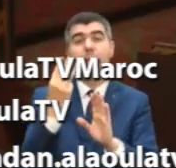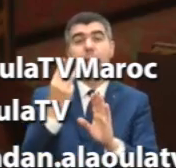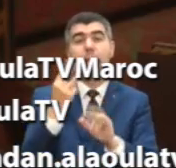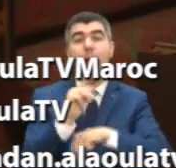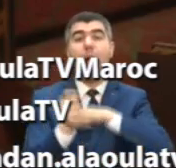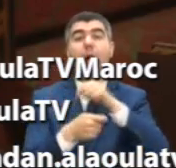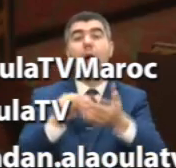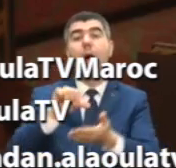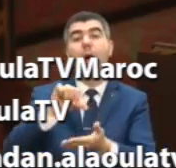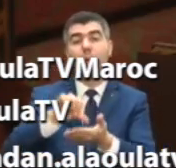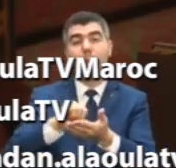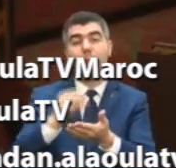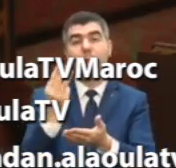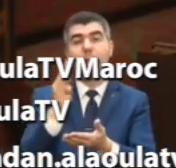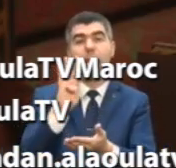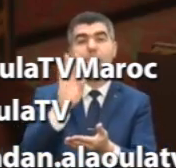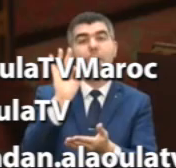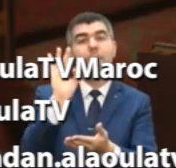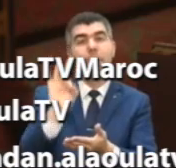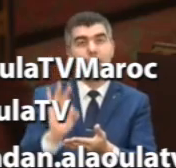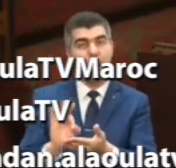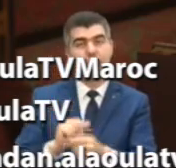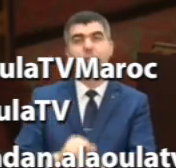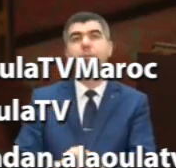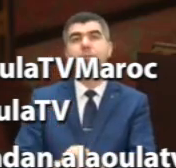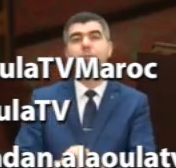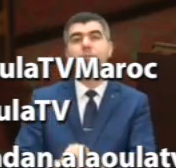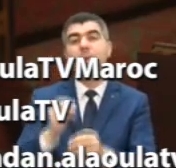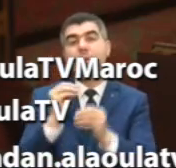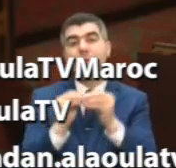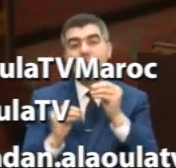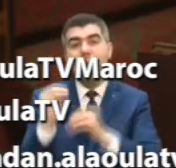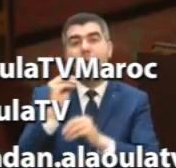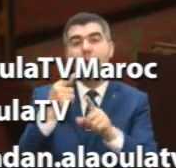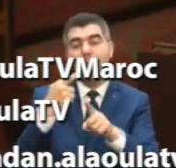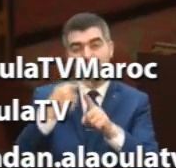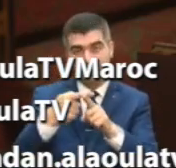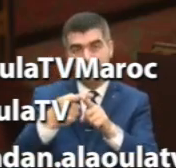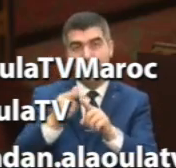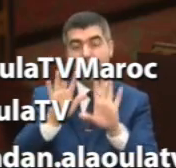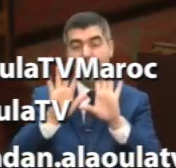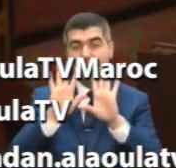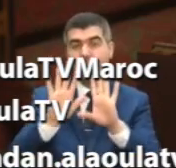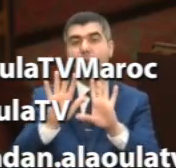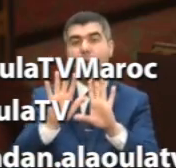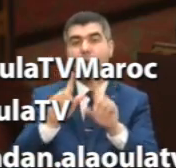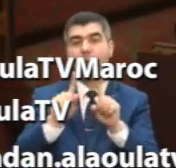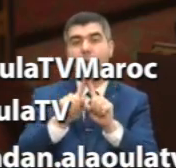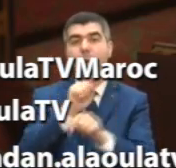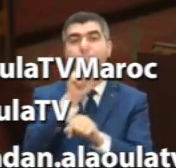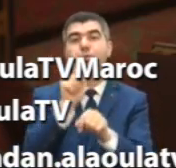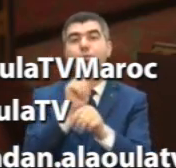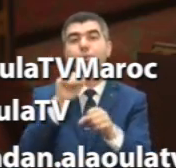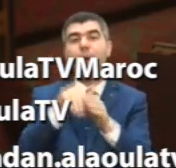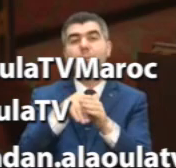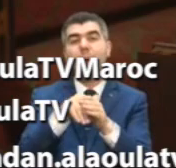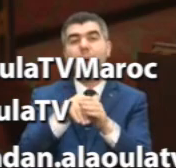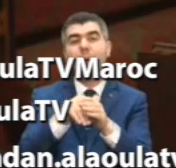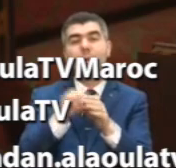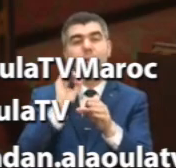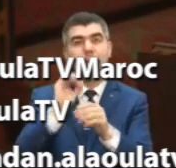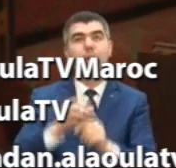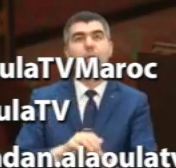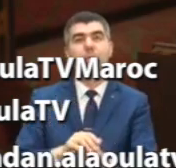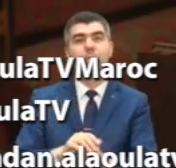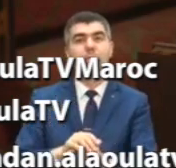أي 43%، بالإضافة إلى 10 مدارس جماعاتية إضافية. الخدمات،